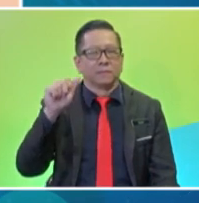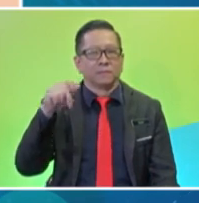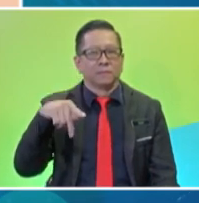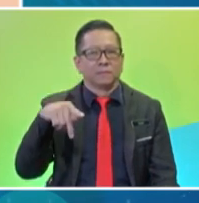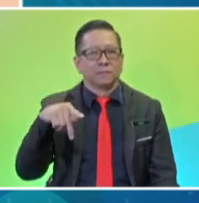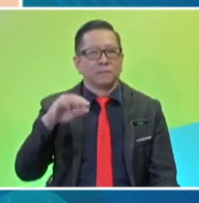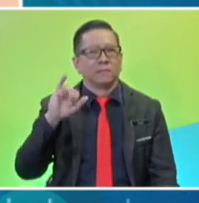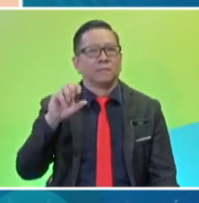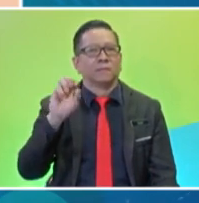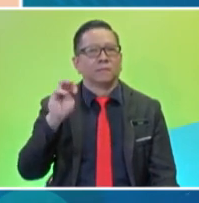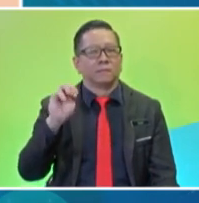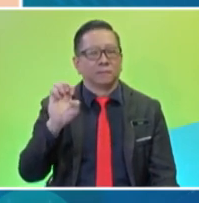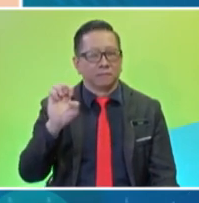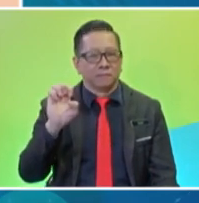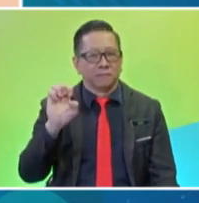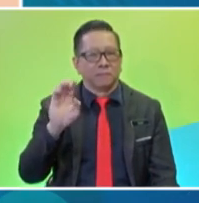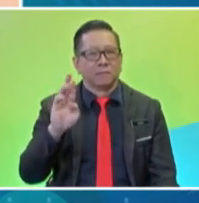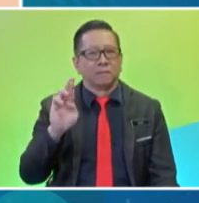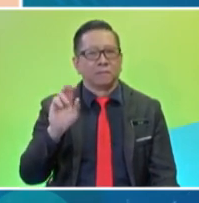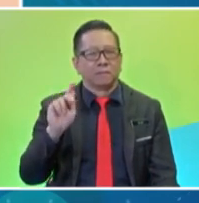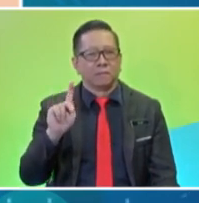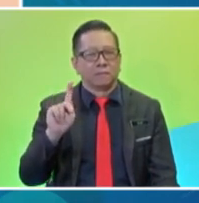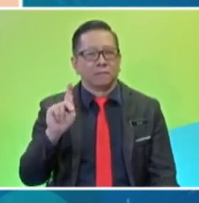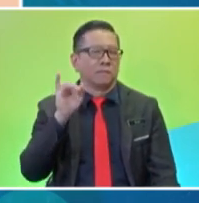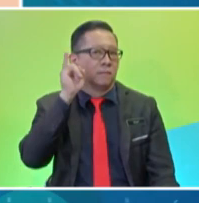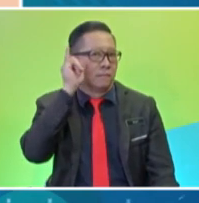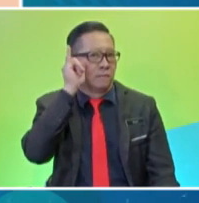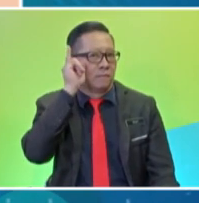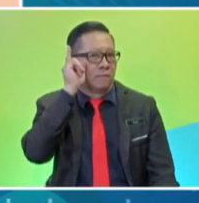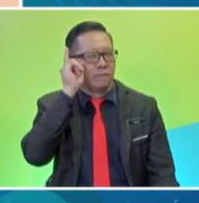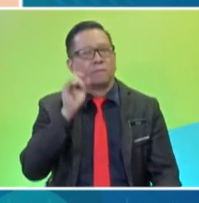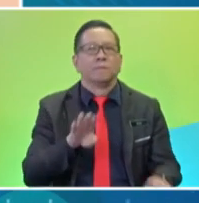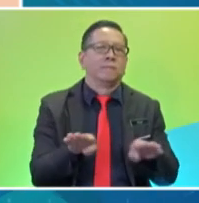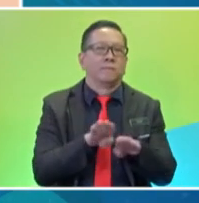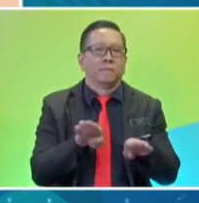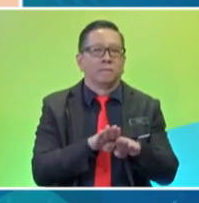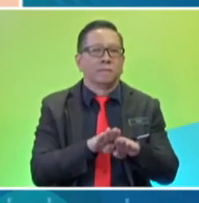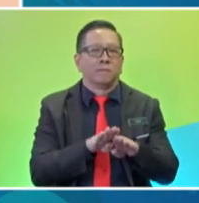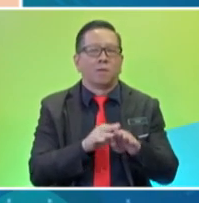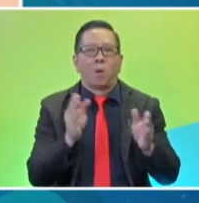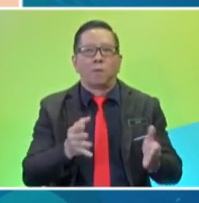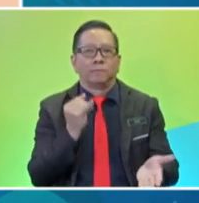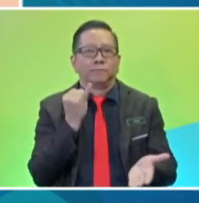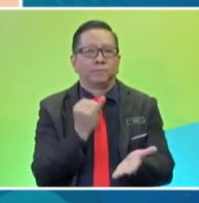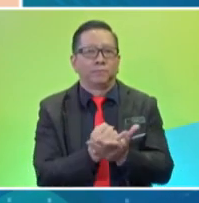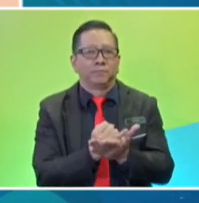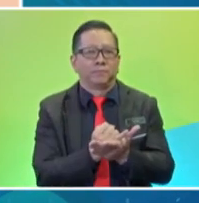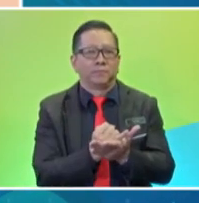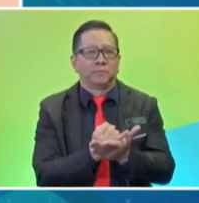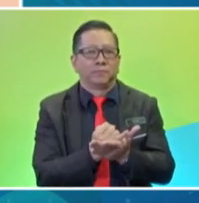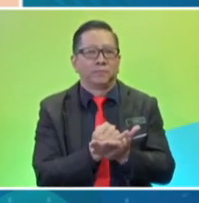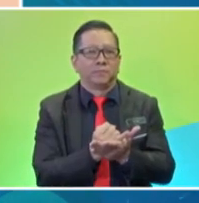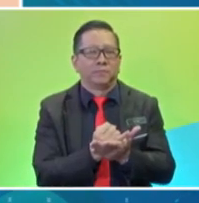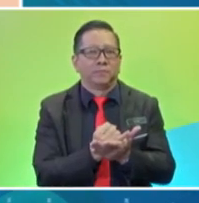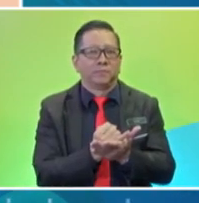James broke menganggap orang Iban sebagai lanum Rentak menyerang kubu James Bro